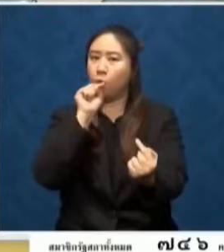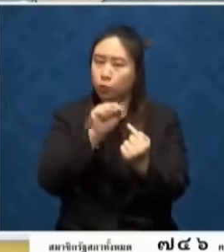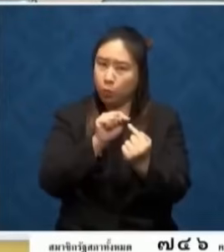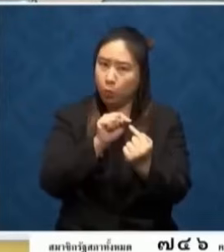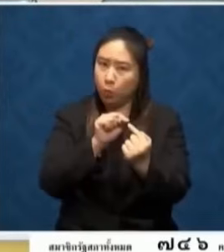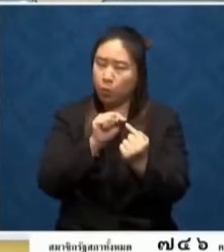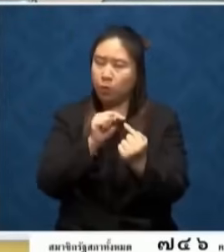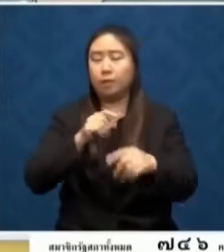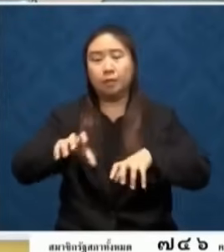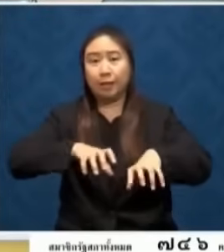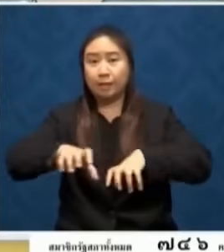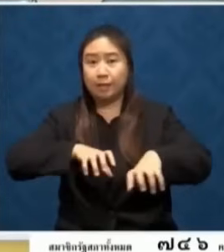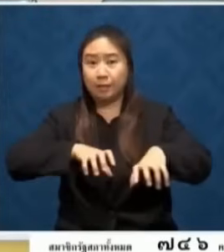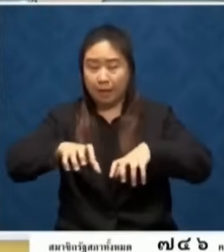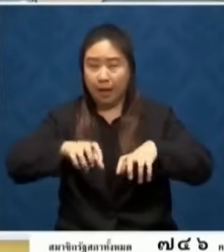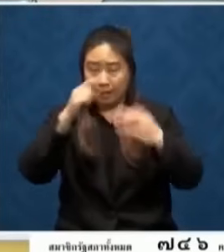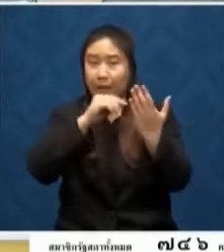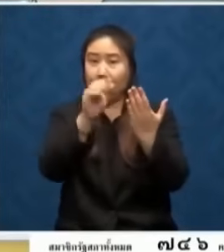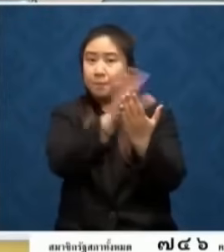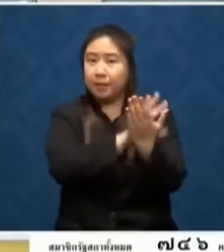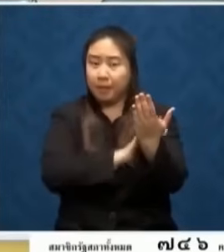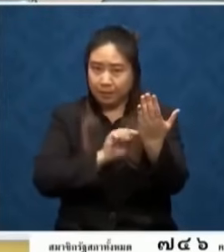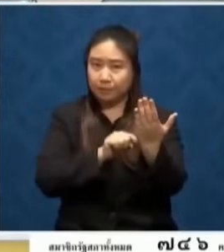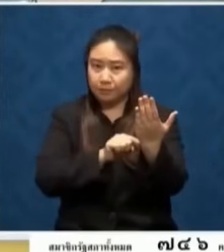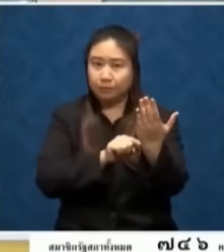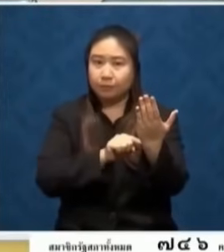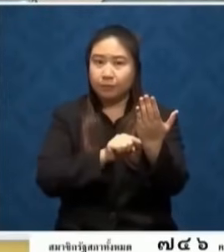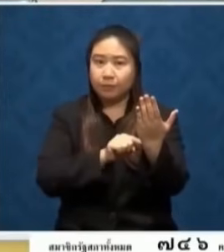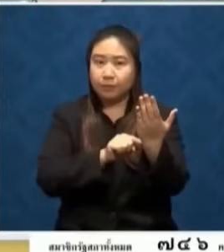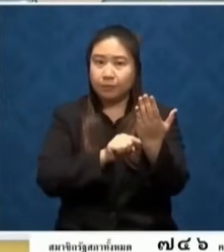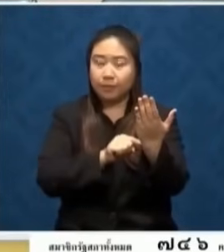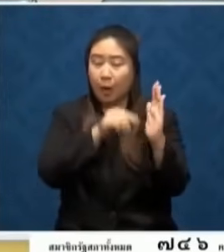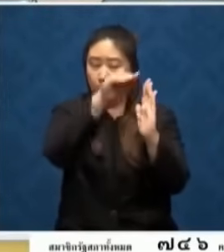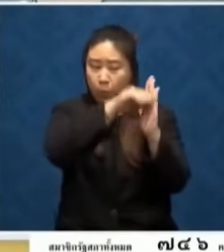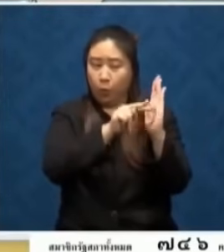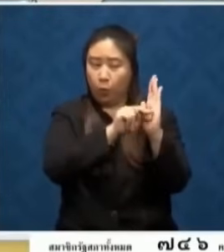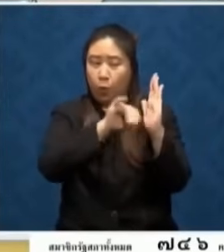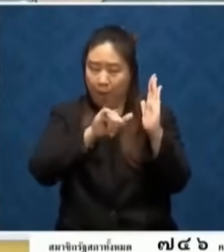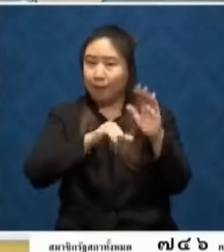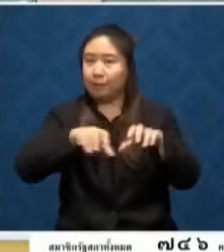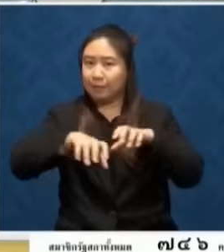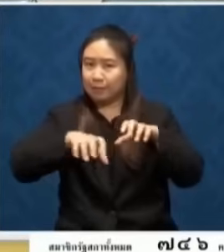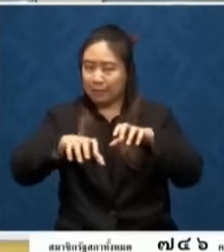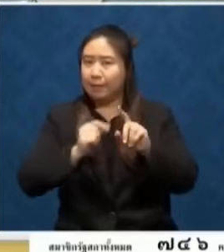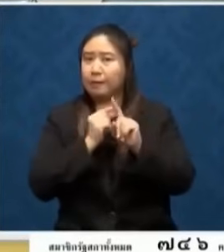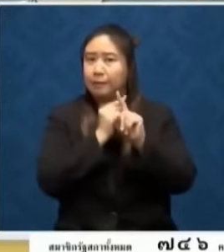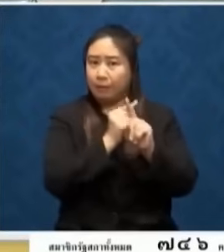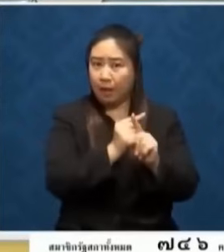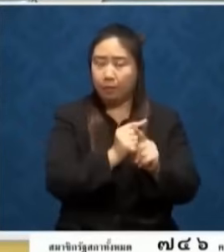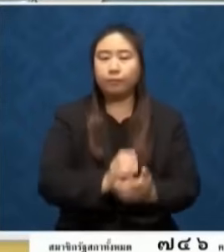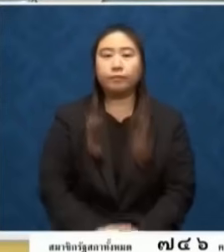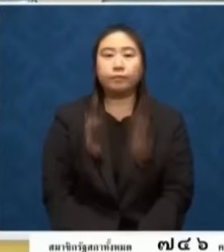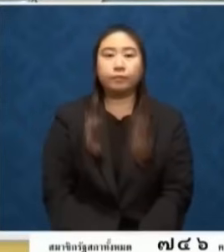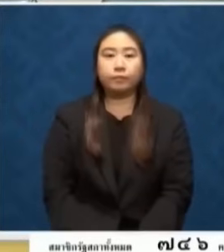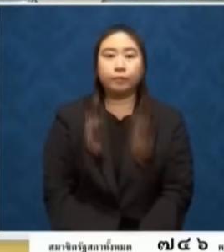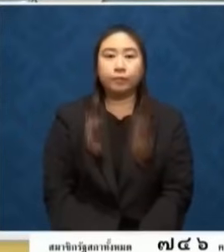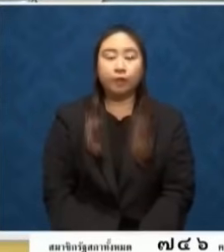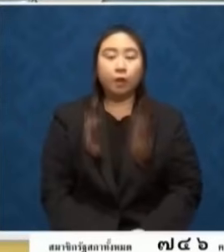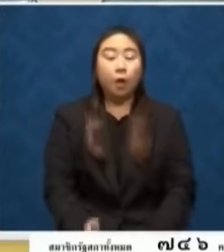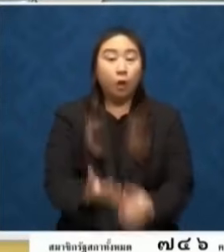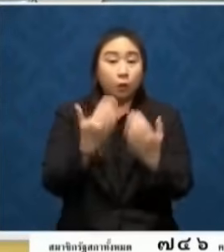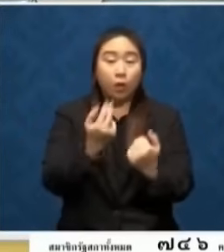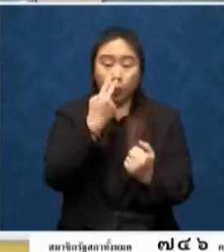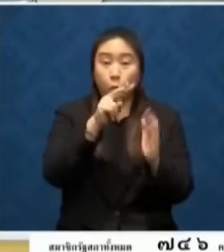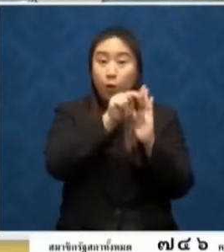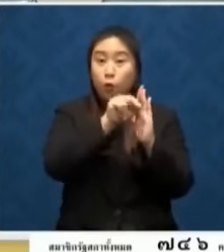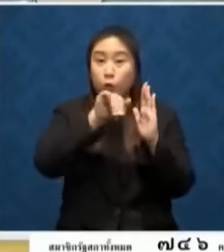บริหารราชการแผ่นดินให้สำเร็จตามนโยบายดังนั้นนอกเหนือจากความเหมาะสม